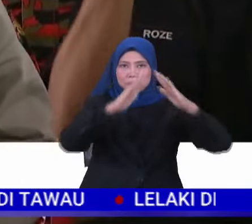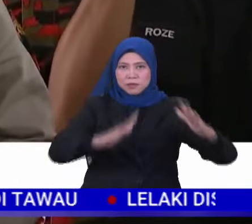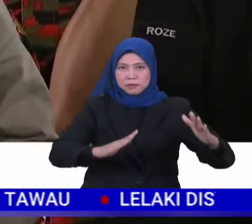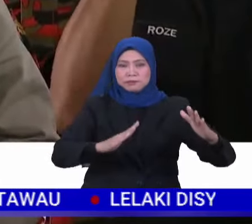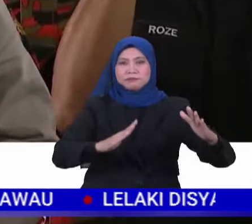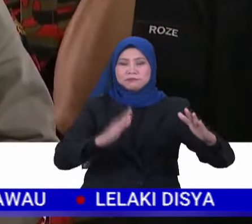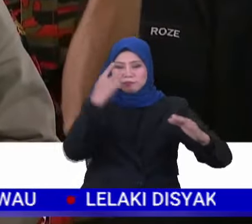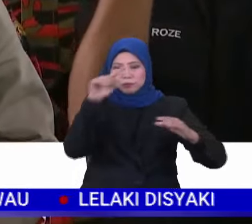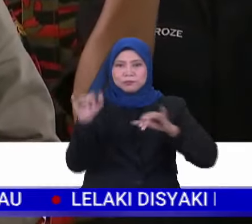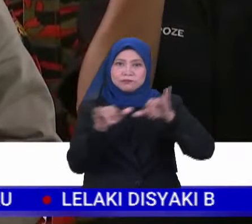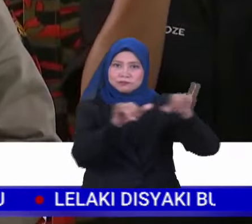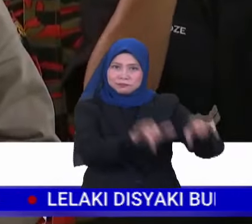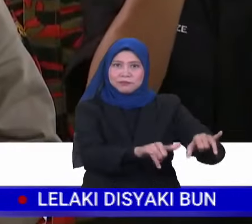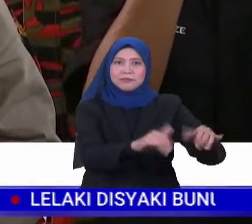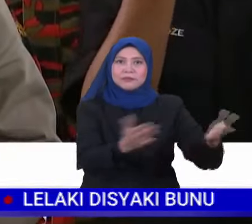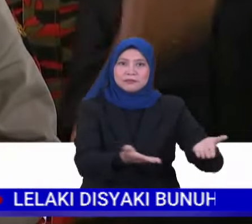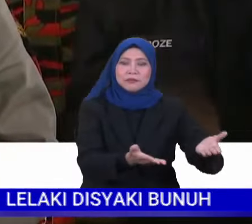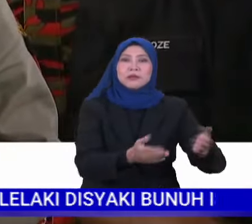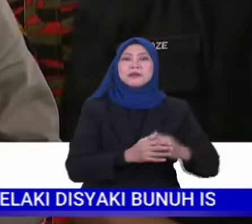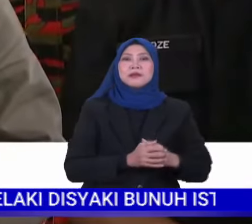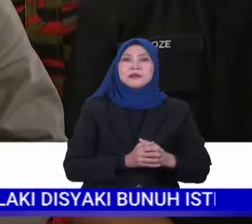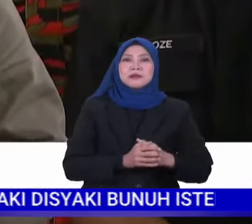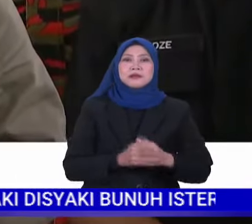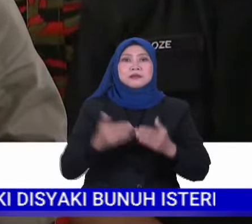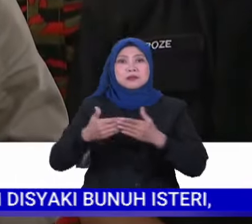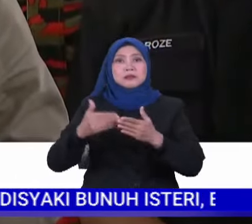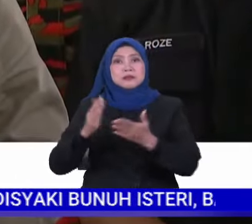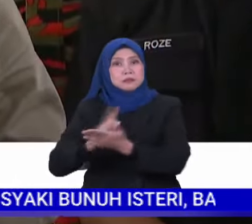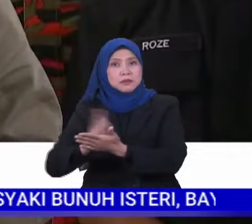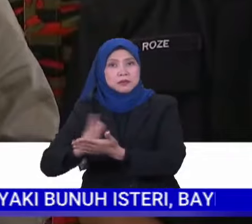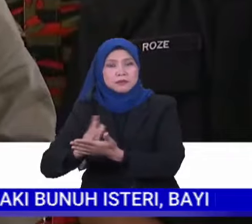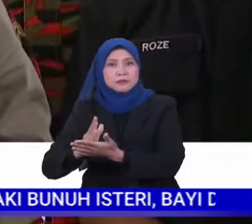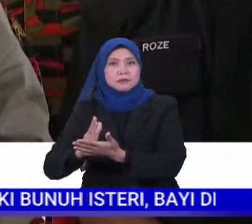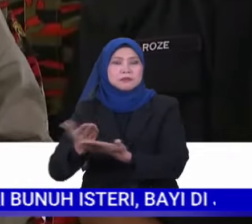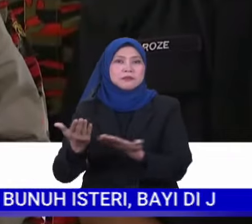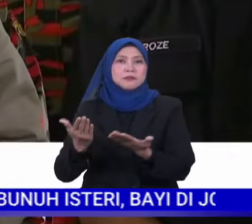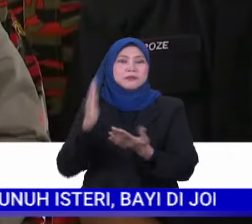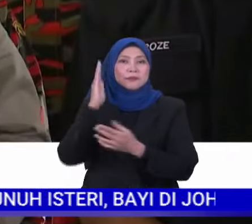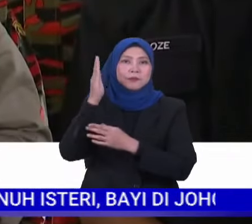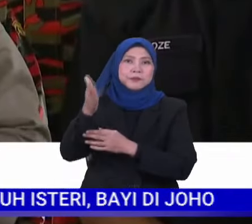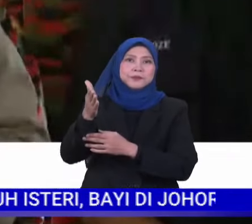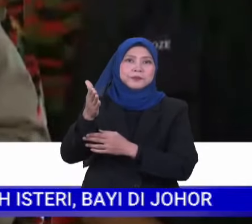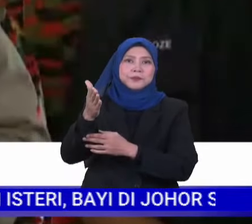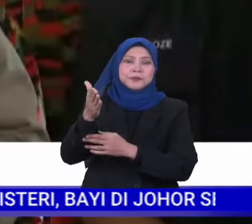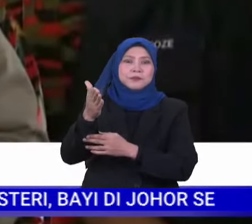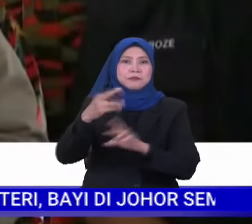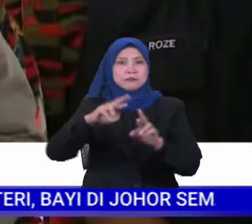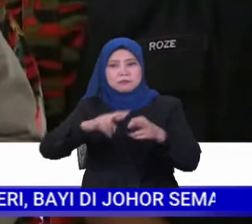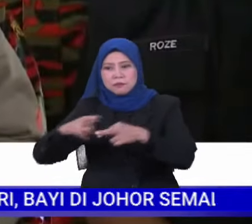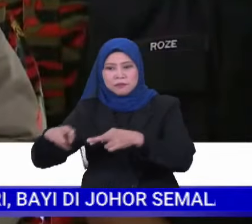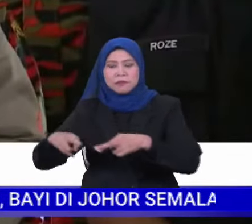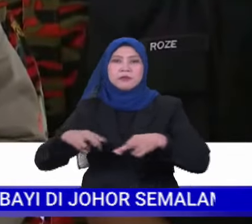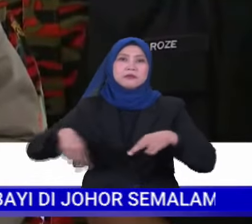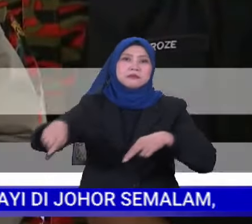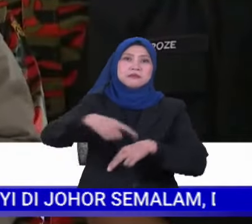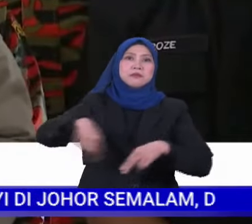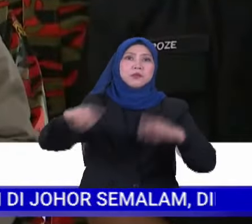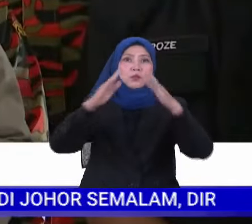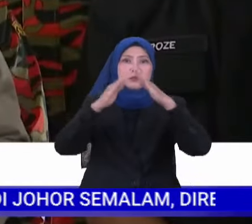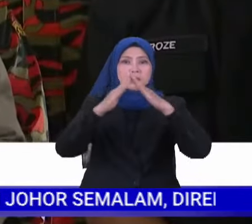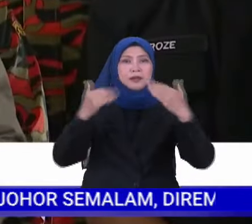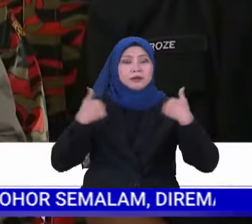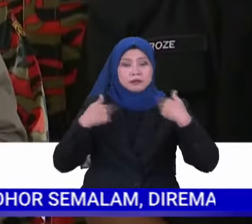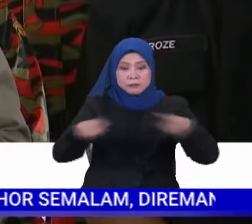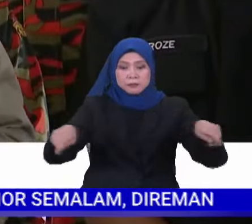didiami sementara kita mengusahakan gantian sekiranya memilih mereka memiliki